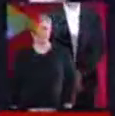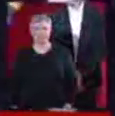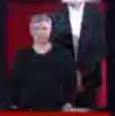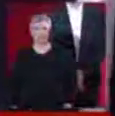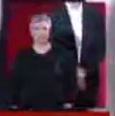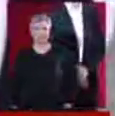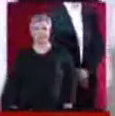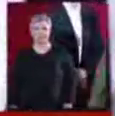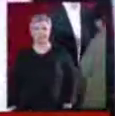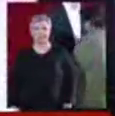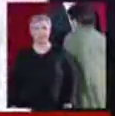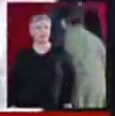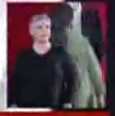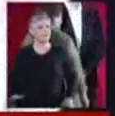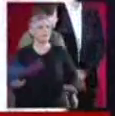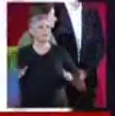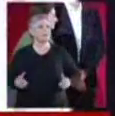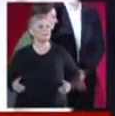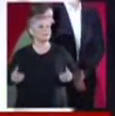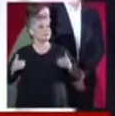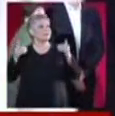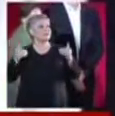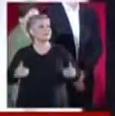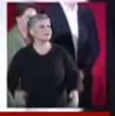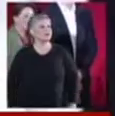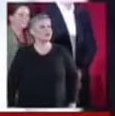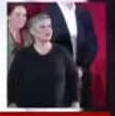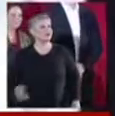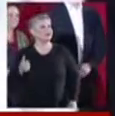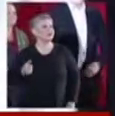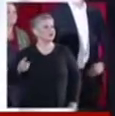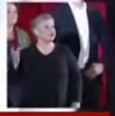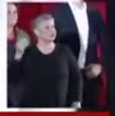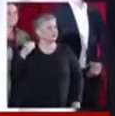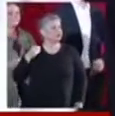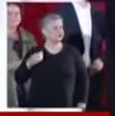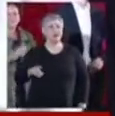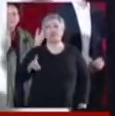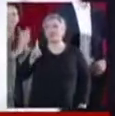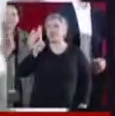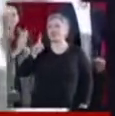ευχαριστούμε ο επόμενος μάλλον τον έχετε κούστα είναι ο δημήτρης ο